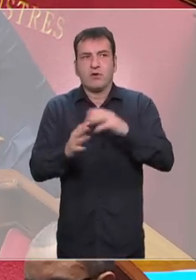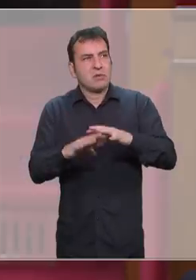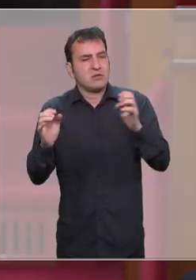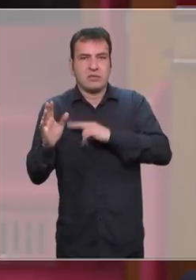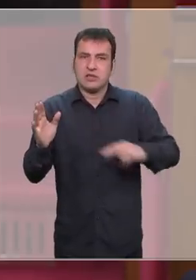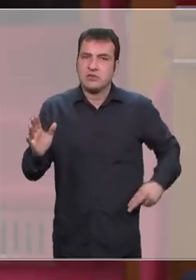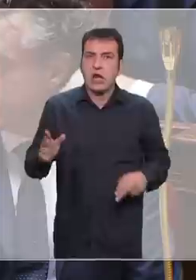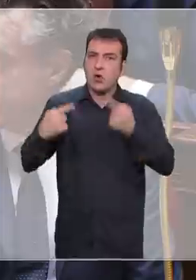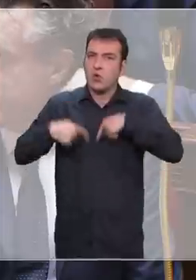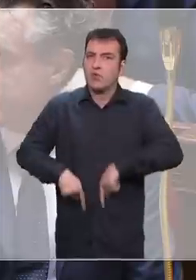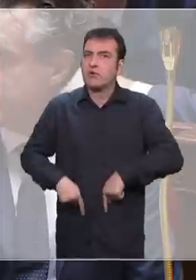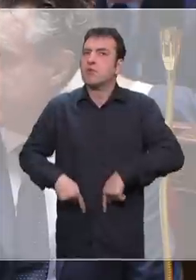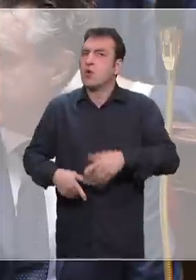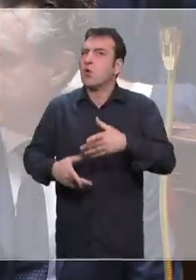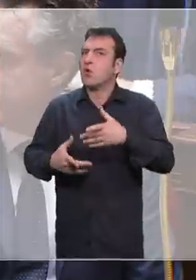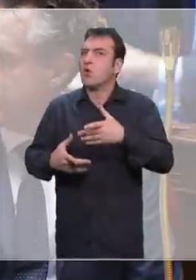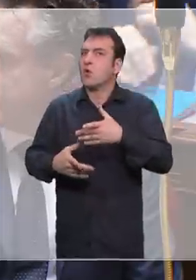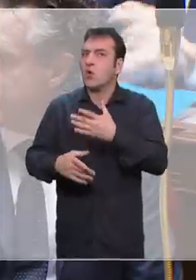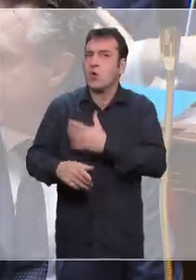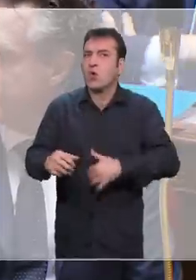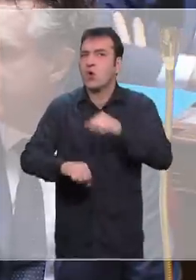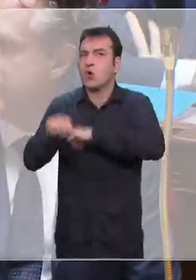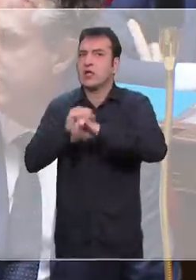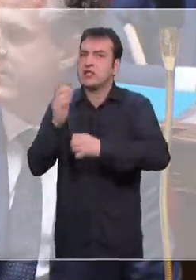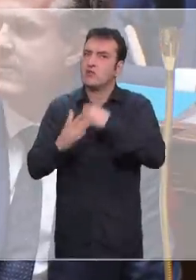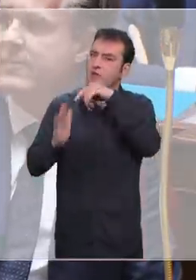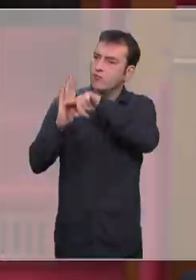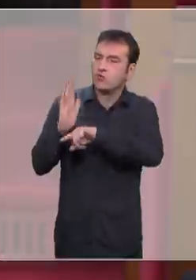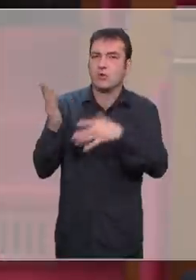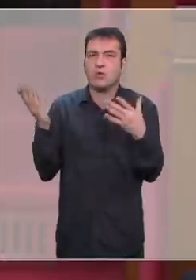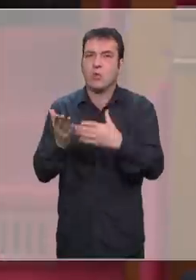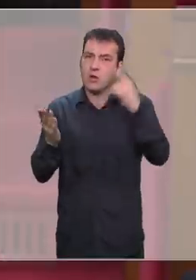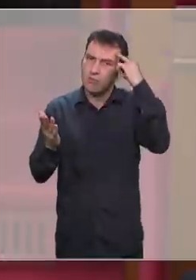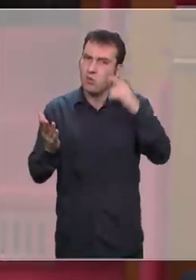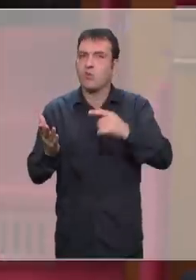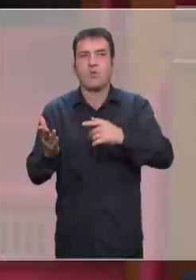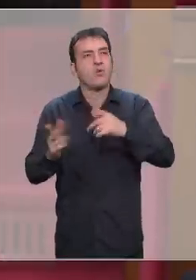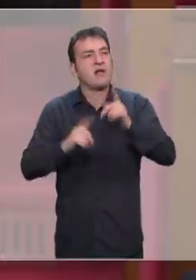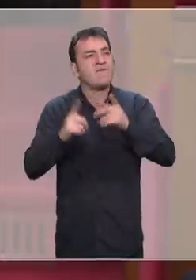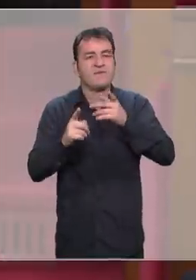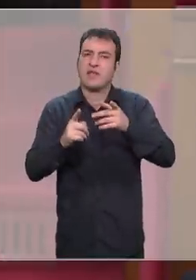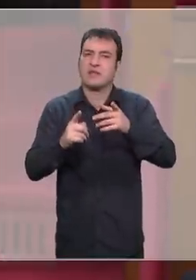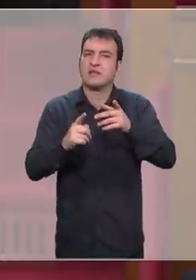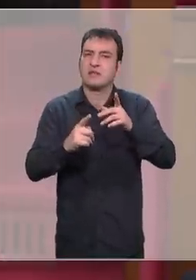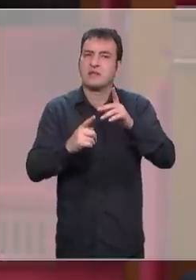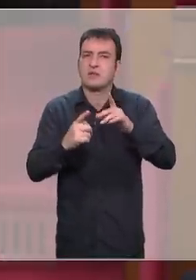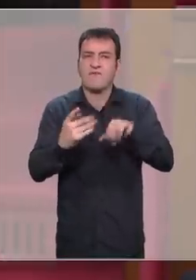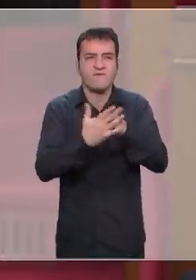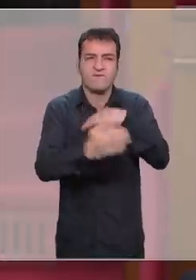œuvre pour faire face à cette situation et permettre à nos concitoyens de passer leur fête de fin d'année le plus sereinement possible? Je vous